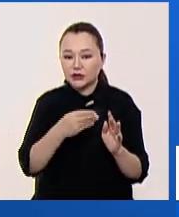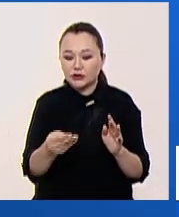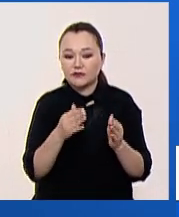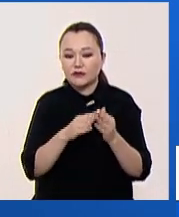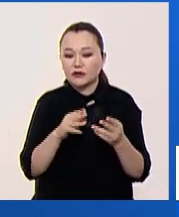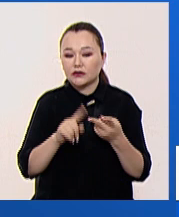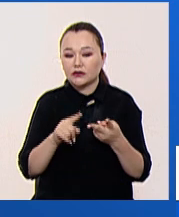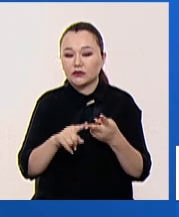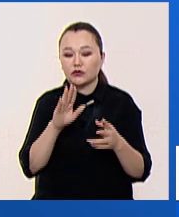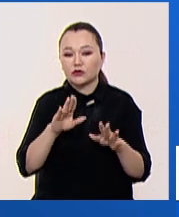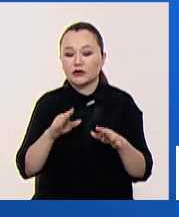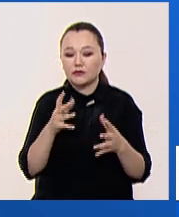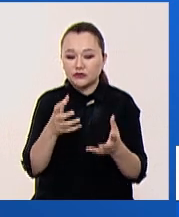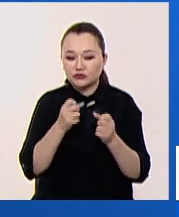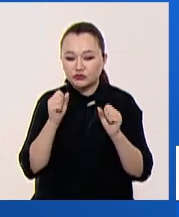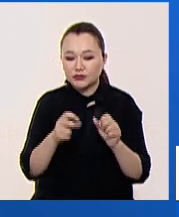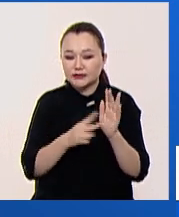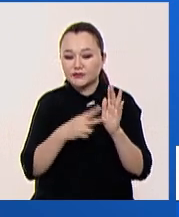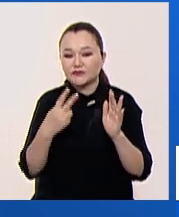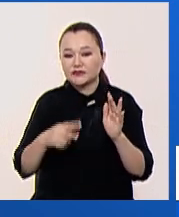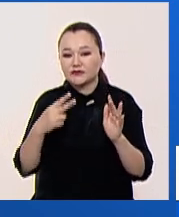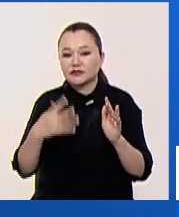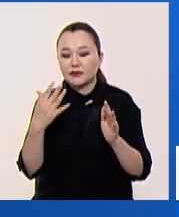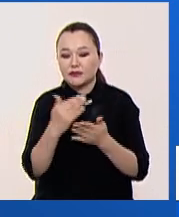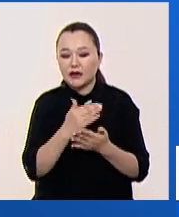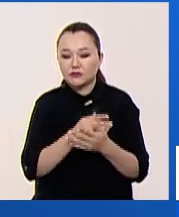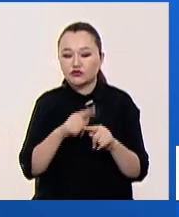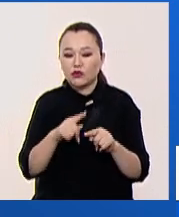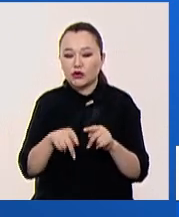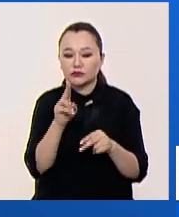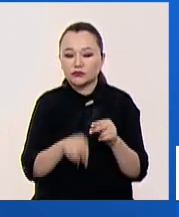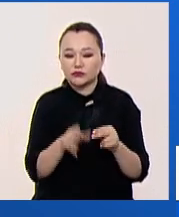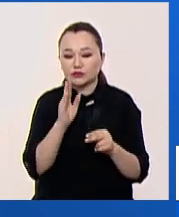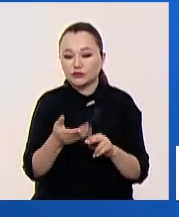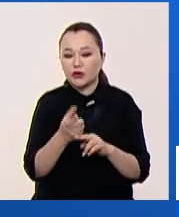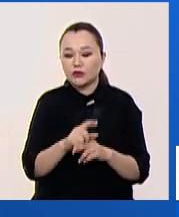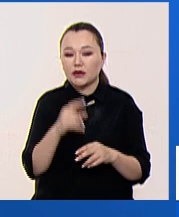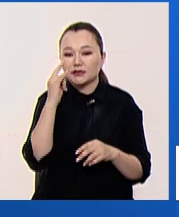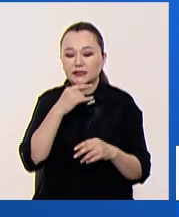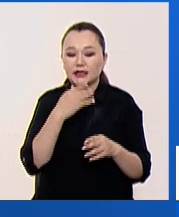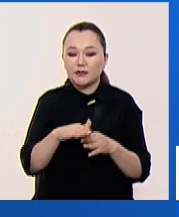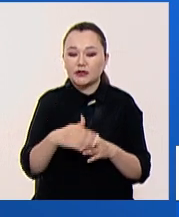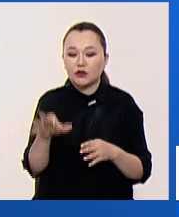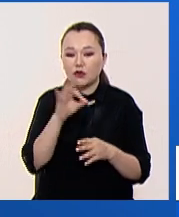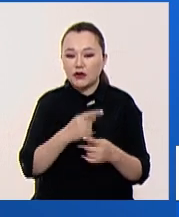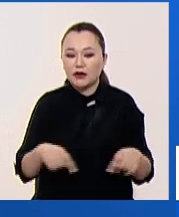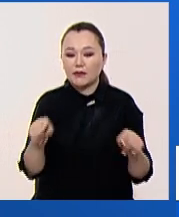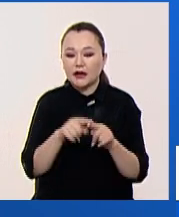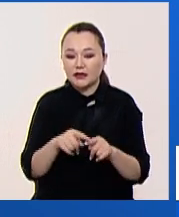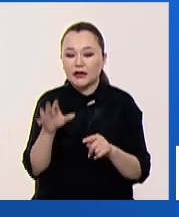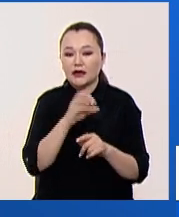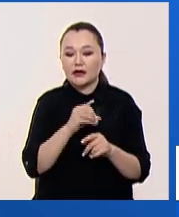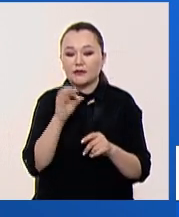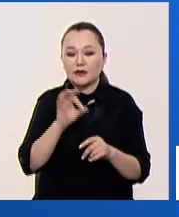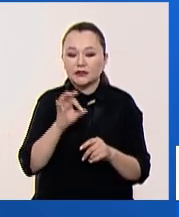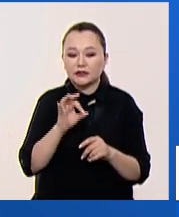екінші нарықтан ғана алуға рұқсат, ал 7-20-25 бағдарламасы таяуда аяқталады. Сондықтан Қазақстан ипотекалық компаниясы банктердің пайыздық